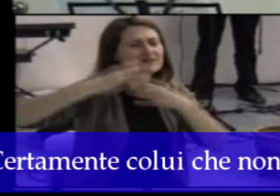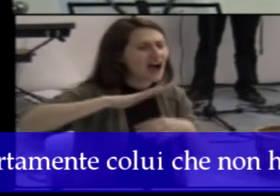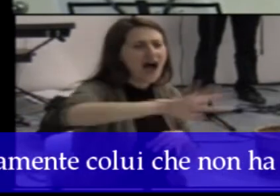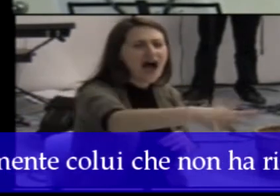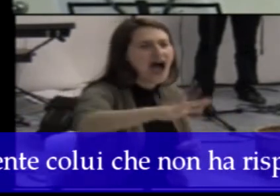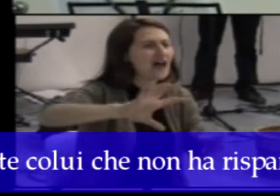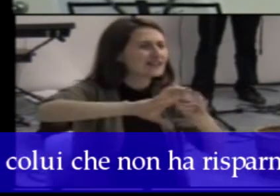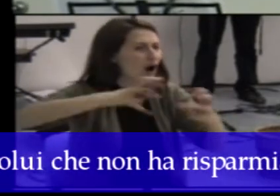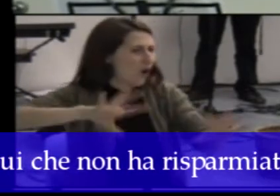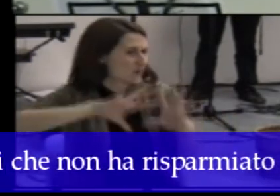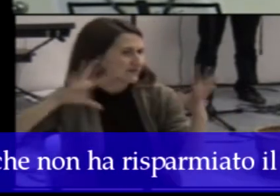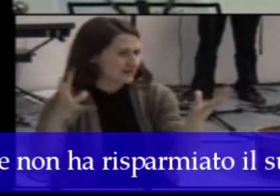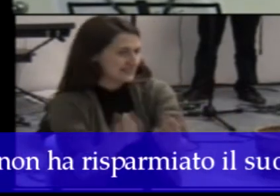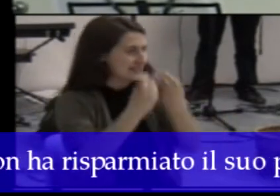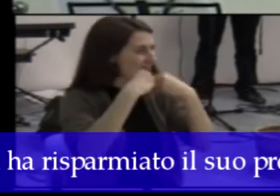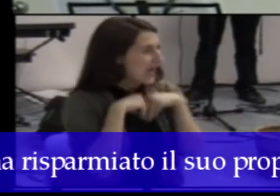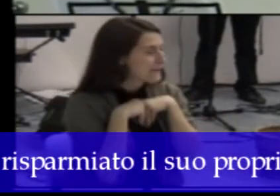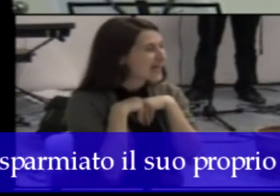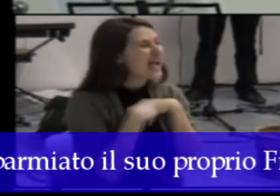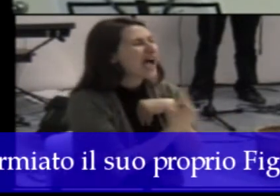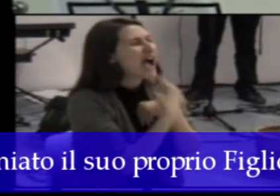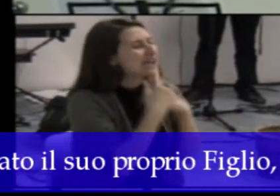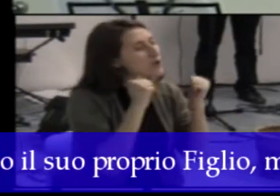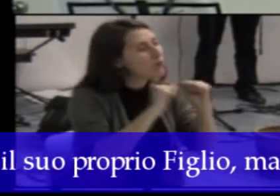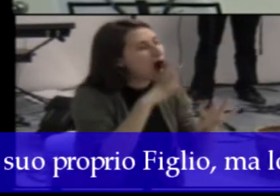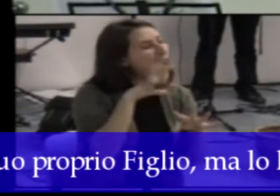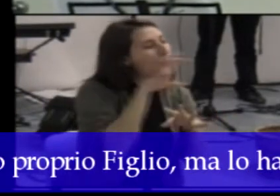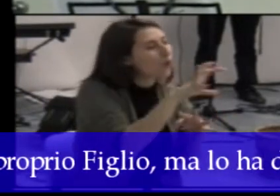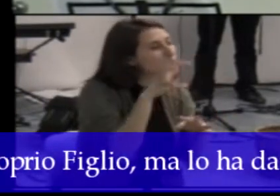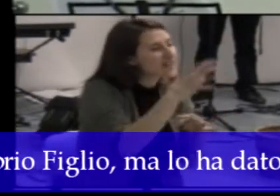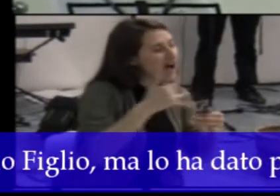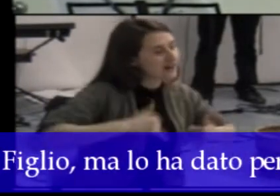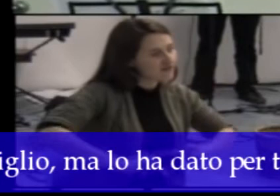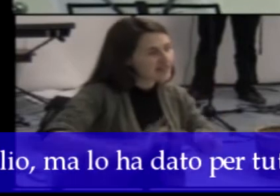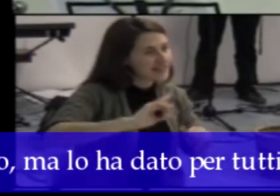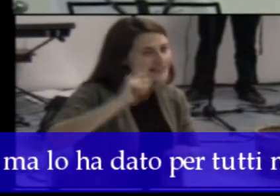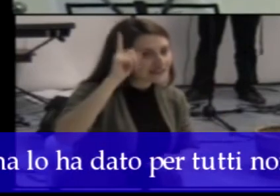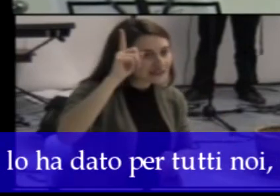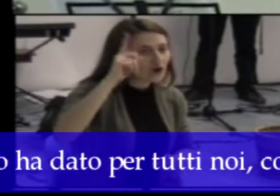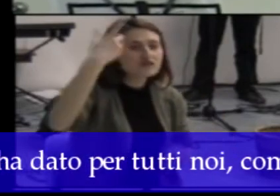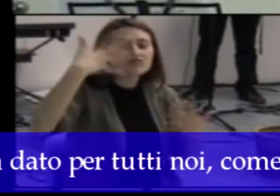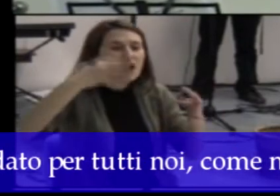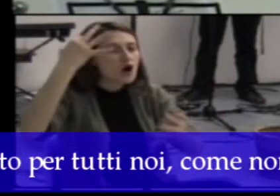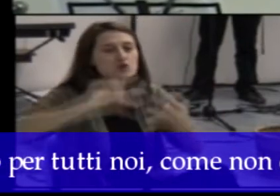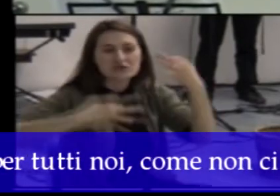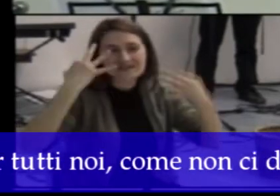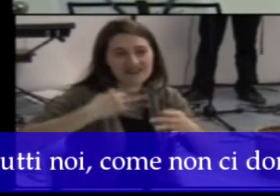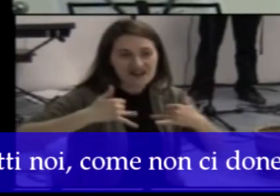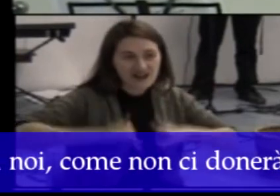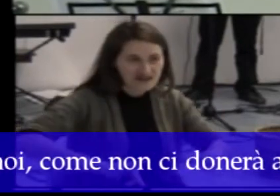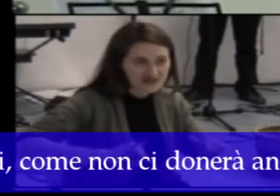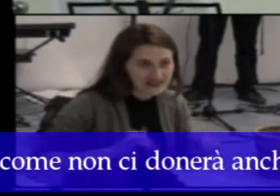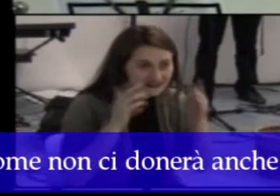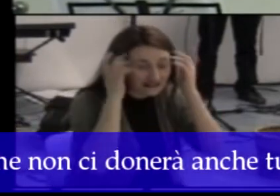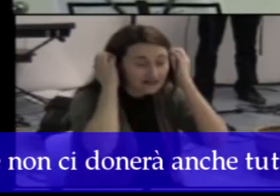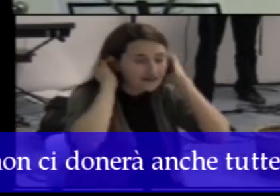cose con lui? Chi accuserà gli eletti di Dio? Dio è colui che li giustifica.